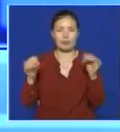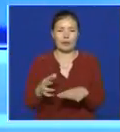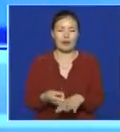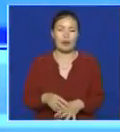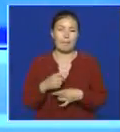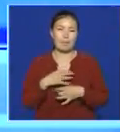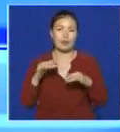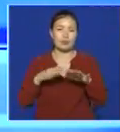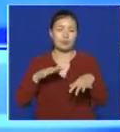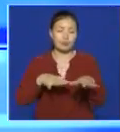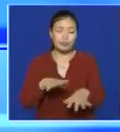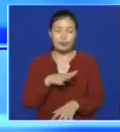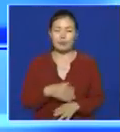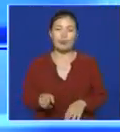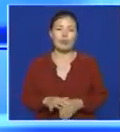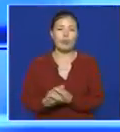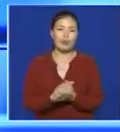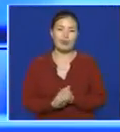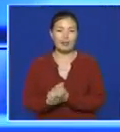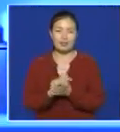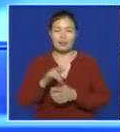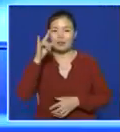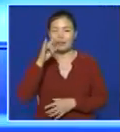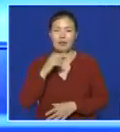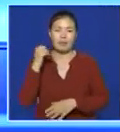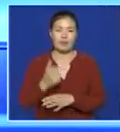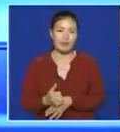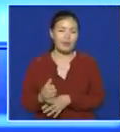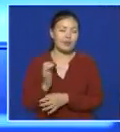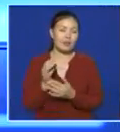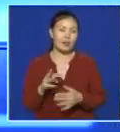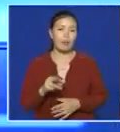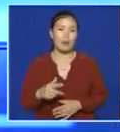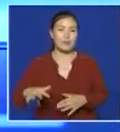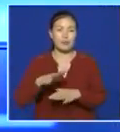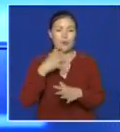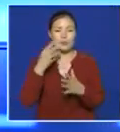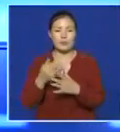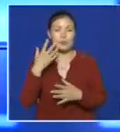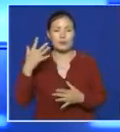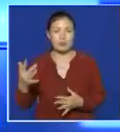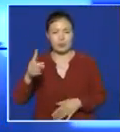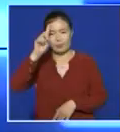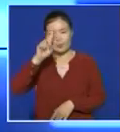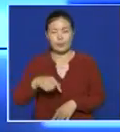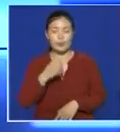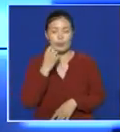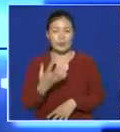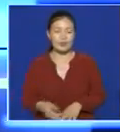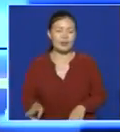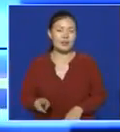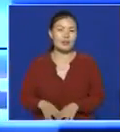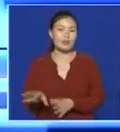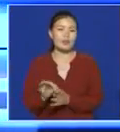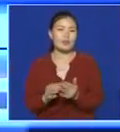мерекелік шерумен жүріп өтті. Татулық пен бірлік Қазақстанның басты байлығы, мұны Маңғыстаудағы өзге ұлт өкілдері жете түсінеді. Ұлық мерекеге орай